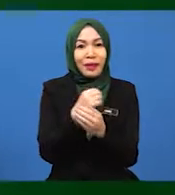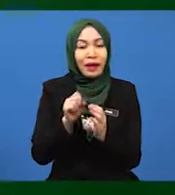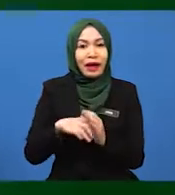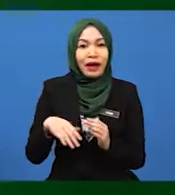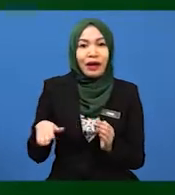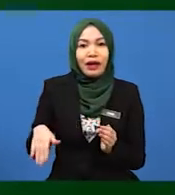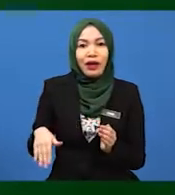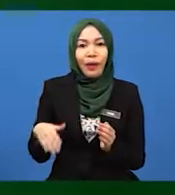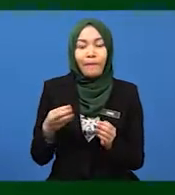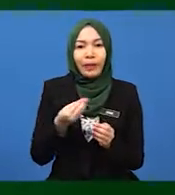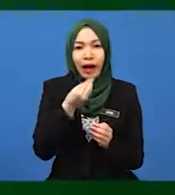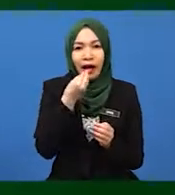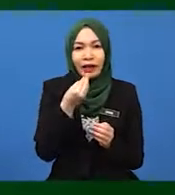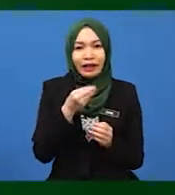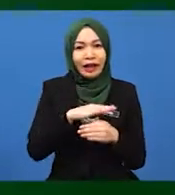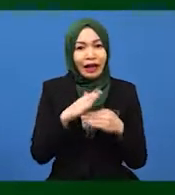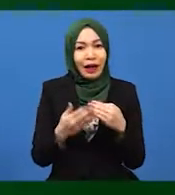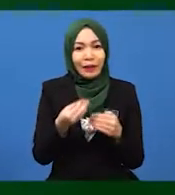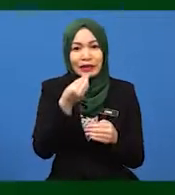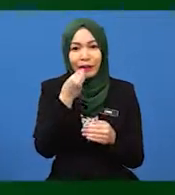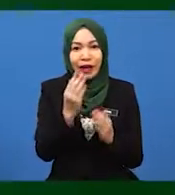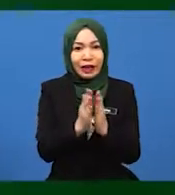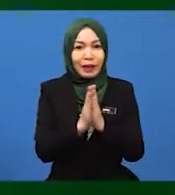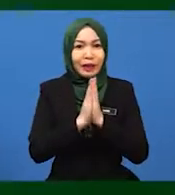Habis makan, minta kamu